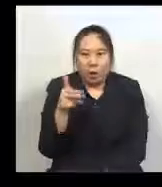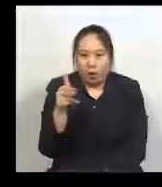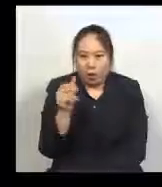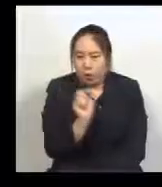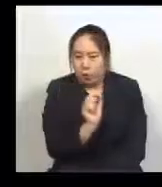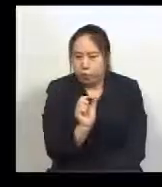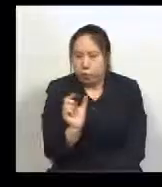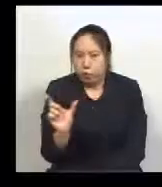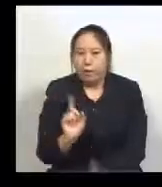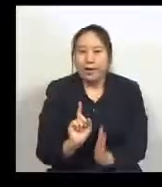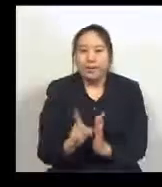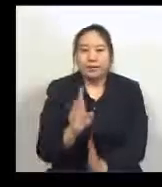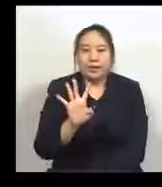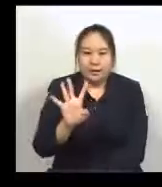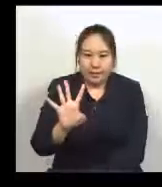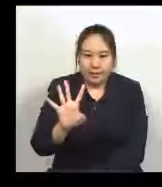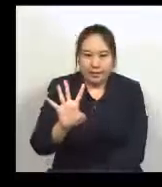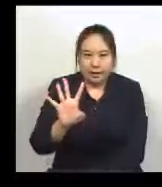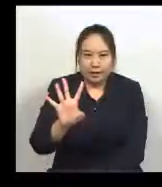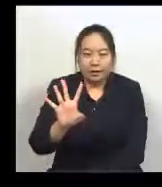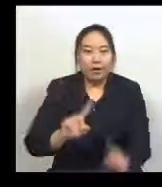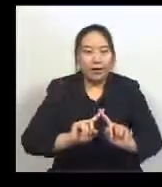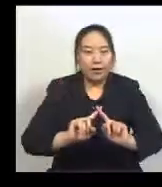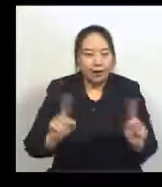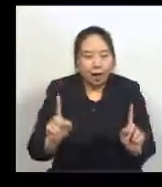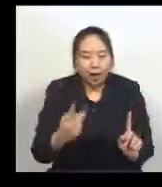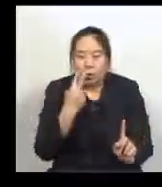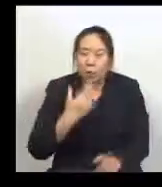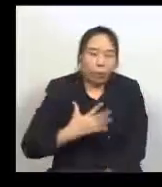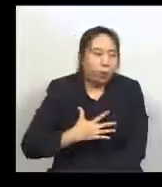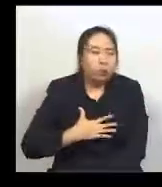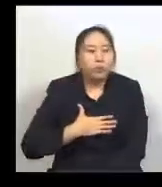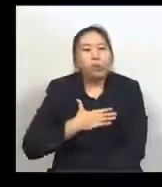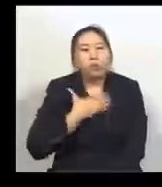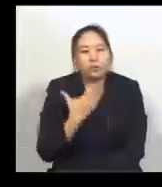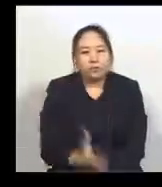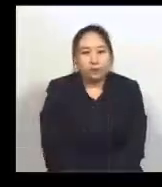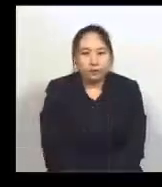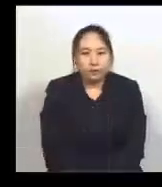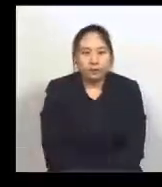ว4นาทีนะคะแต่ว่าเป็น4นาทีที่เต็มไปด้วยความประทับใจ